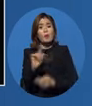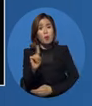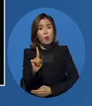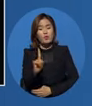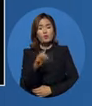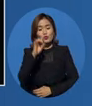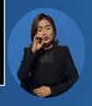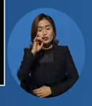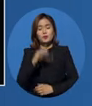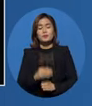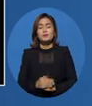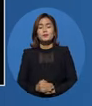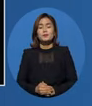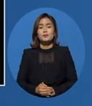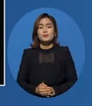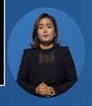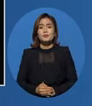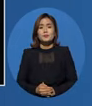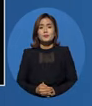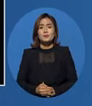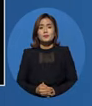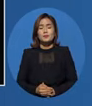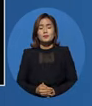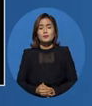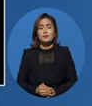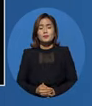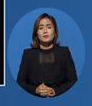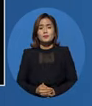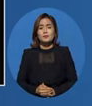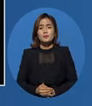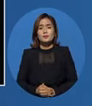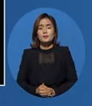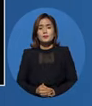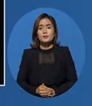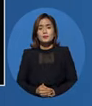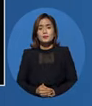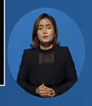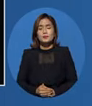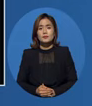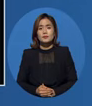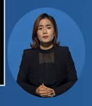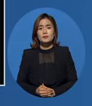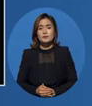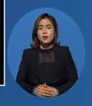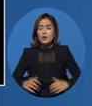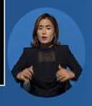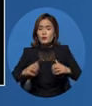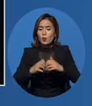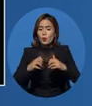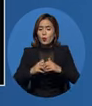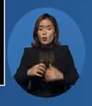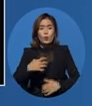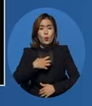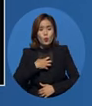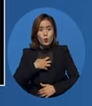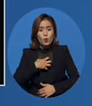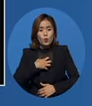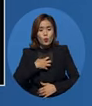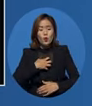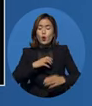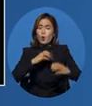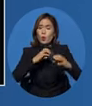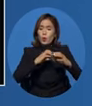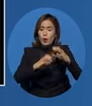먹고 싶습니다 4 어 사실 전쟁의 위기를 어 대화에